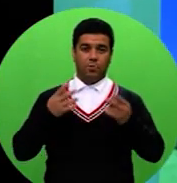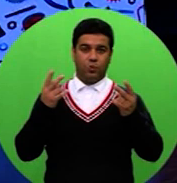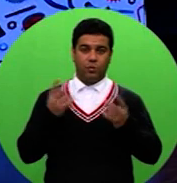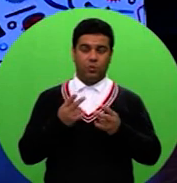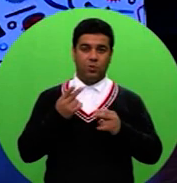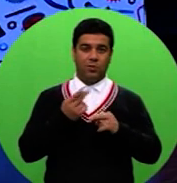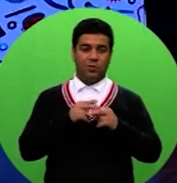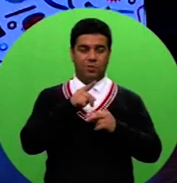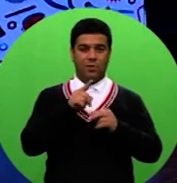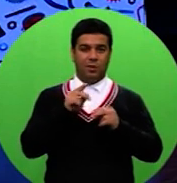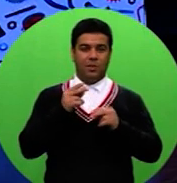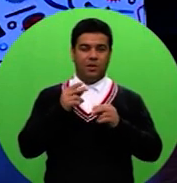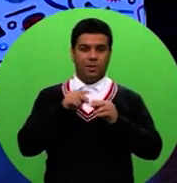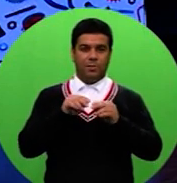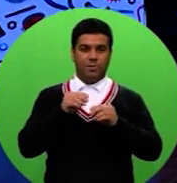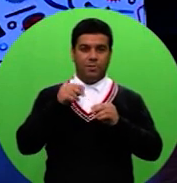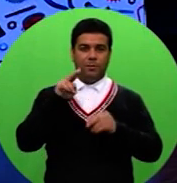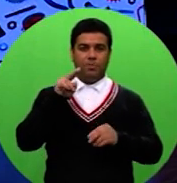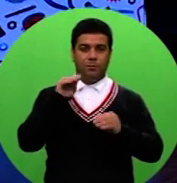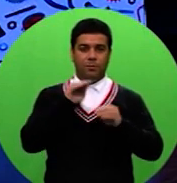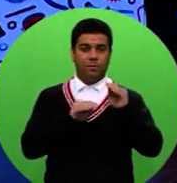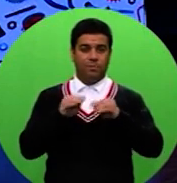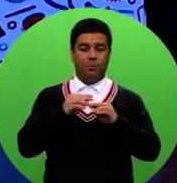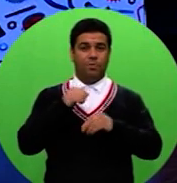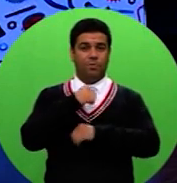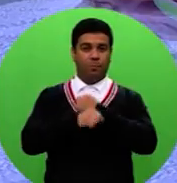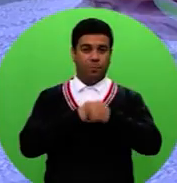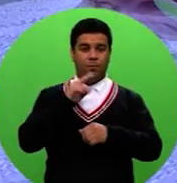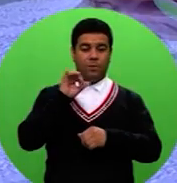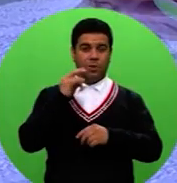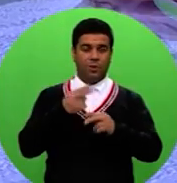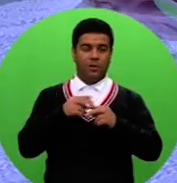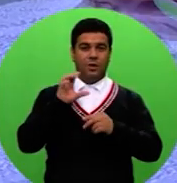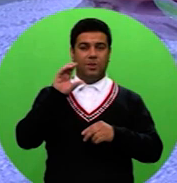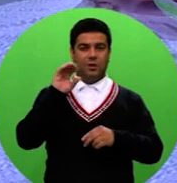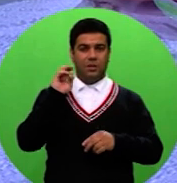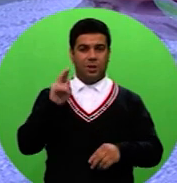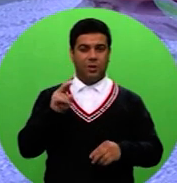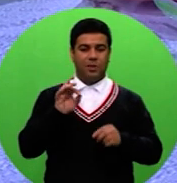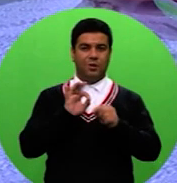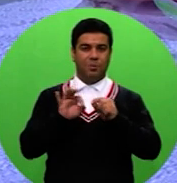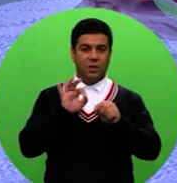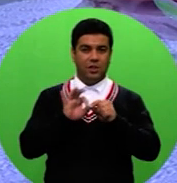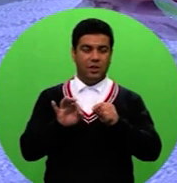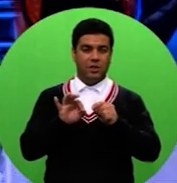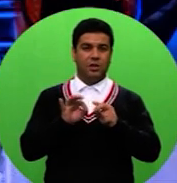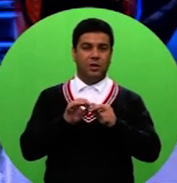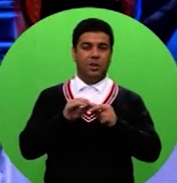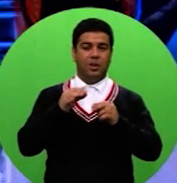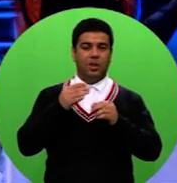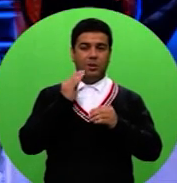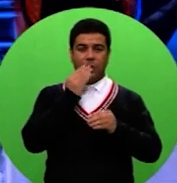Нам понадобится сегодня для лепки дощечка, пластилин, стеки,